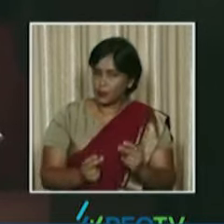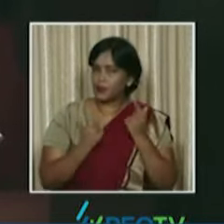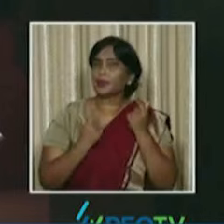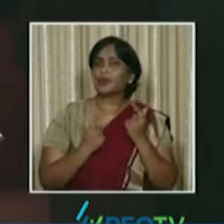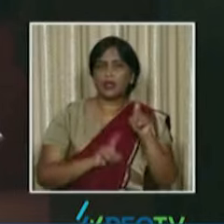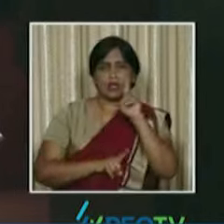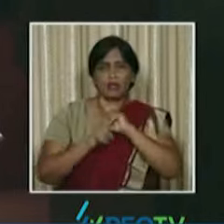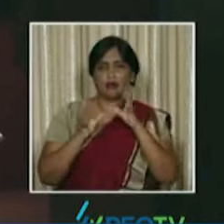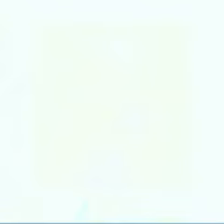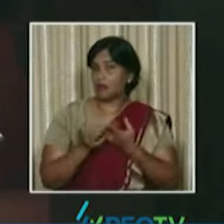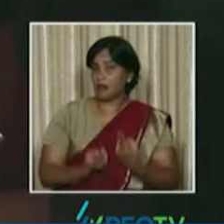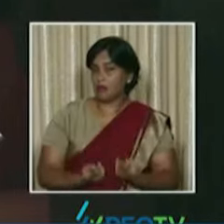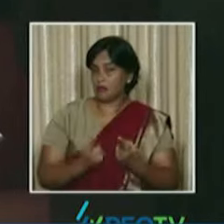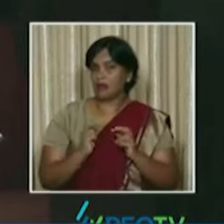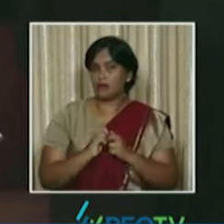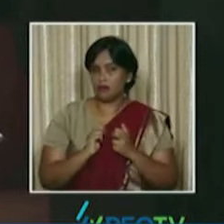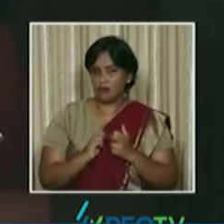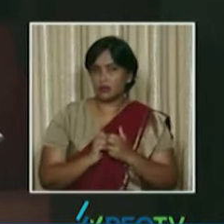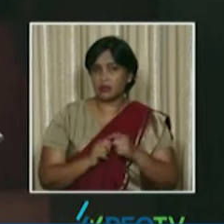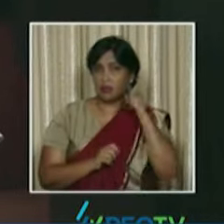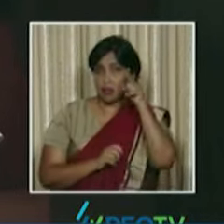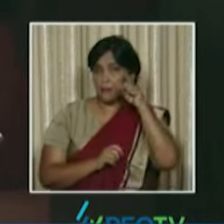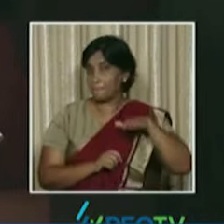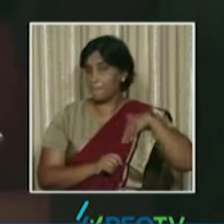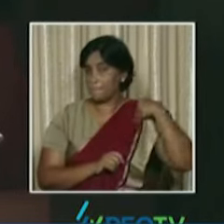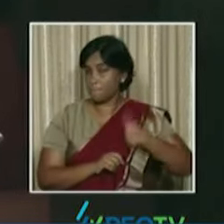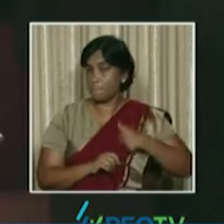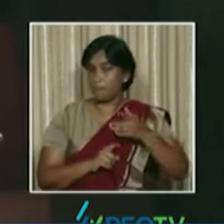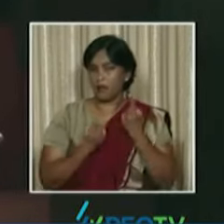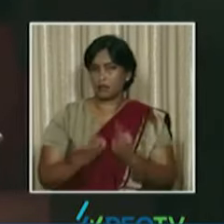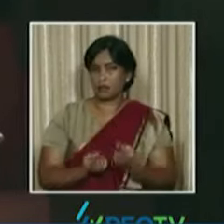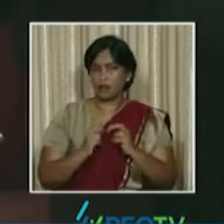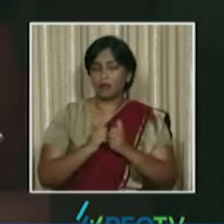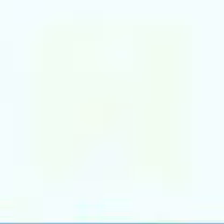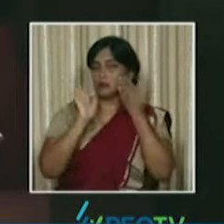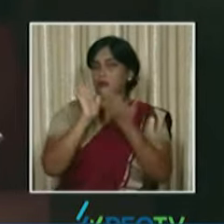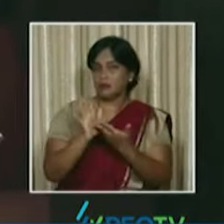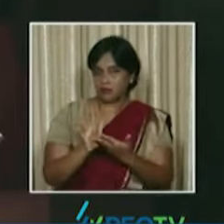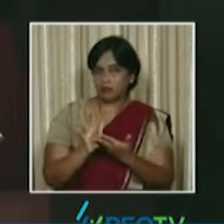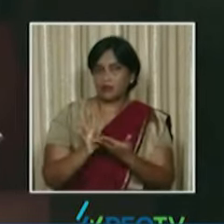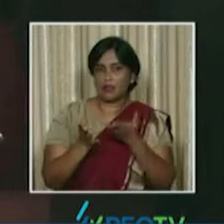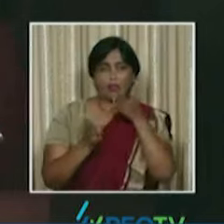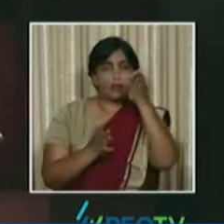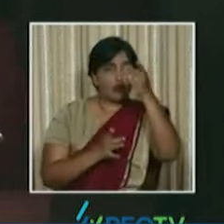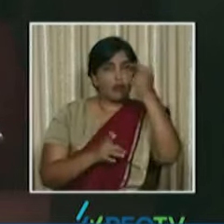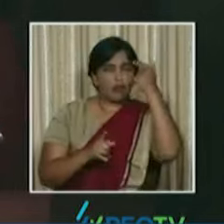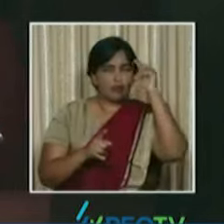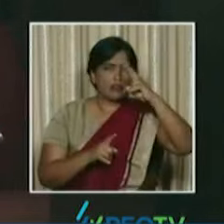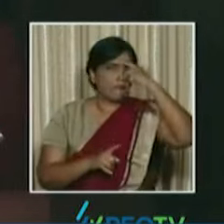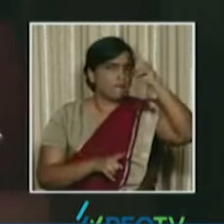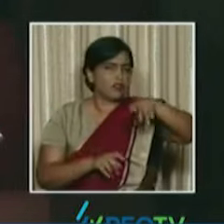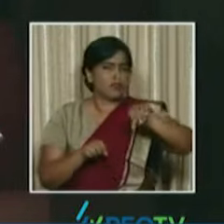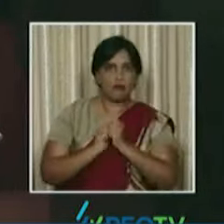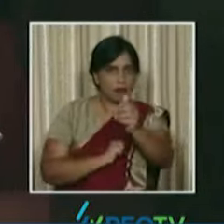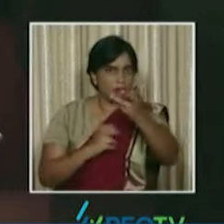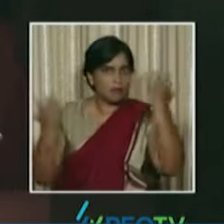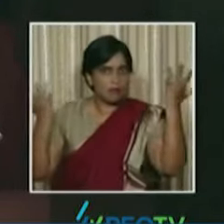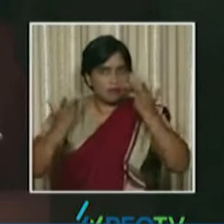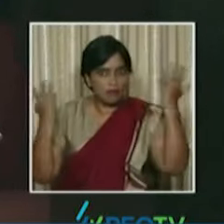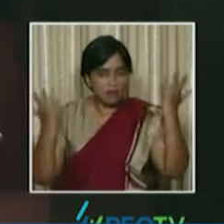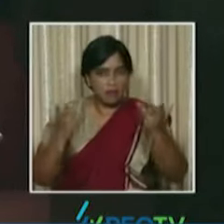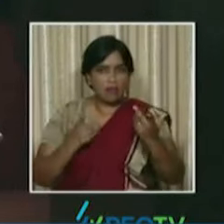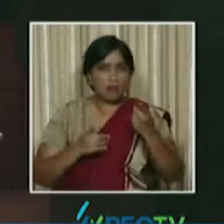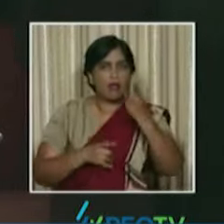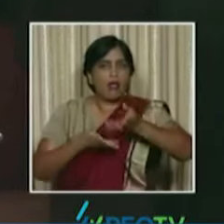වහාම රැස්වීමක් ඇඳවලා දෙන්න මේ ඔබතුමාගේ ප්‍රධානත්වයෙන් සිදුවුණු අඩුපාඩුකම් ටික පෙන්වලා දෙන්න. මොකද ඔබතුමා පිළිබඳ විශ්වාසය බංග වෙලා හමාරයි. ඔබතුමා